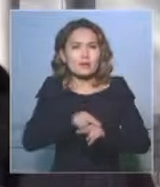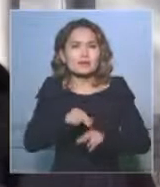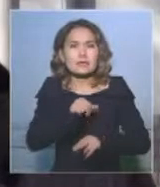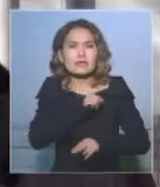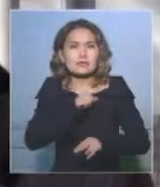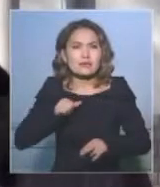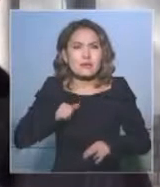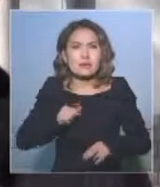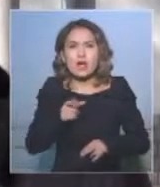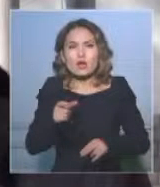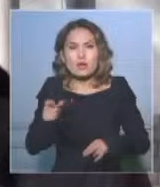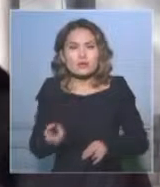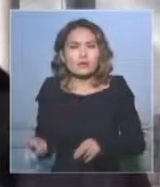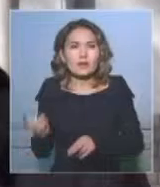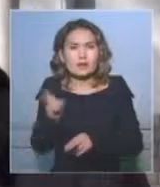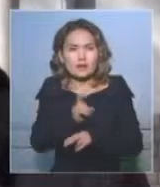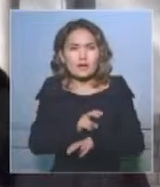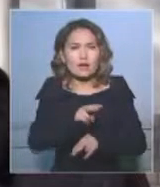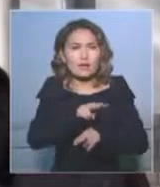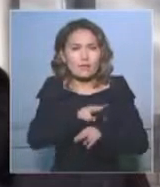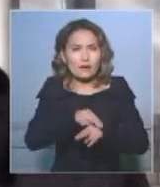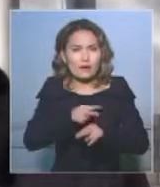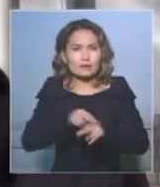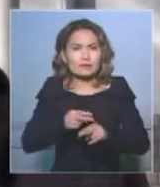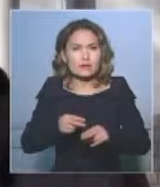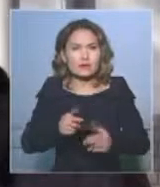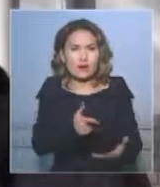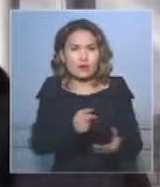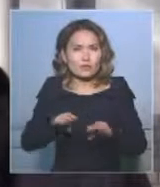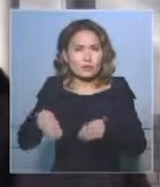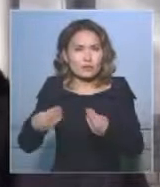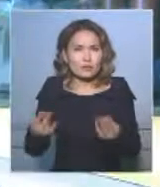ойымша күш құрылымдары оны ескеріп осы бағытта жұмыстар жүргізеді.